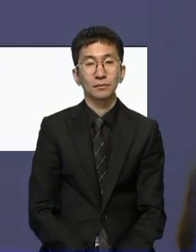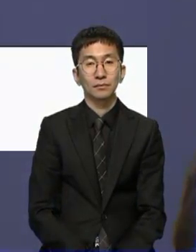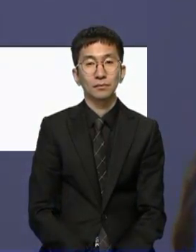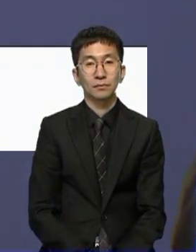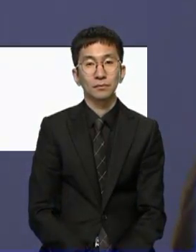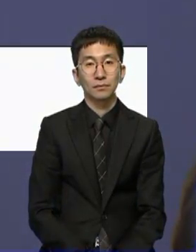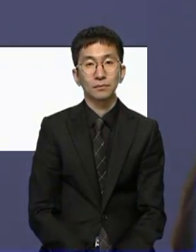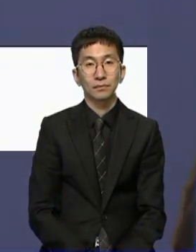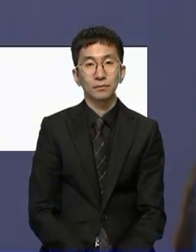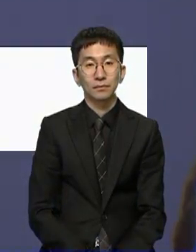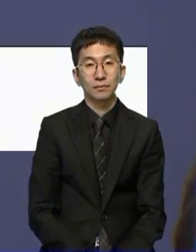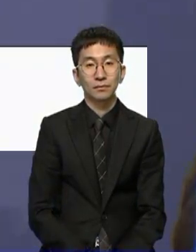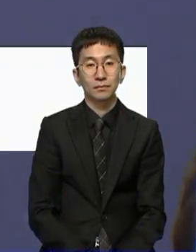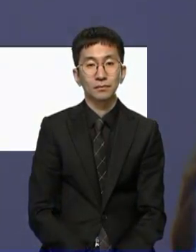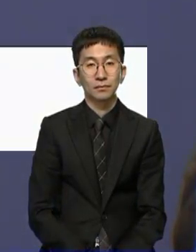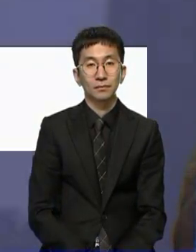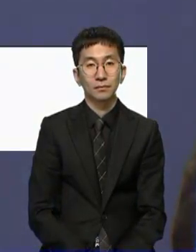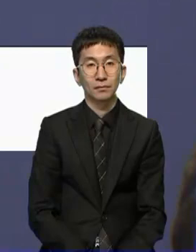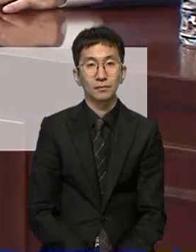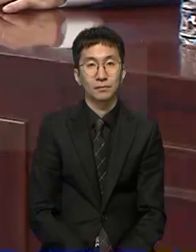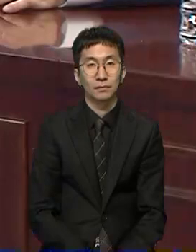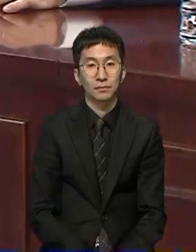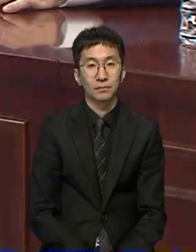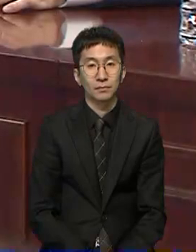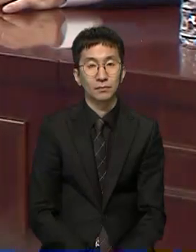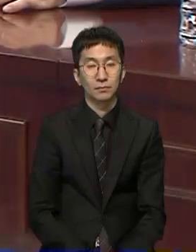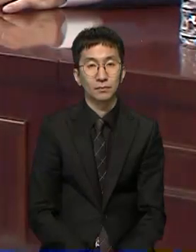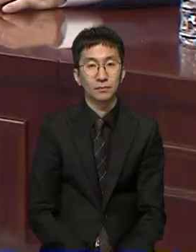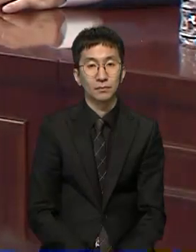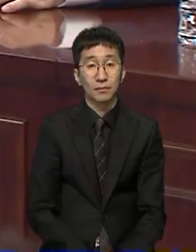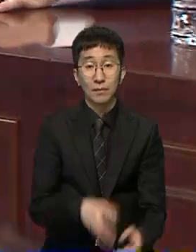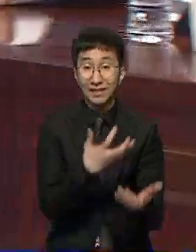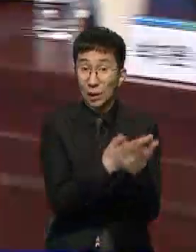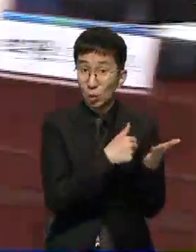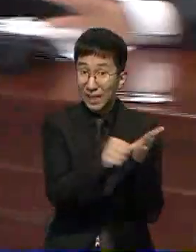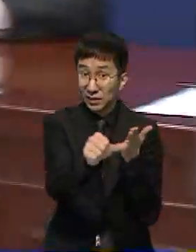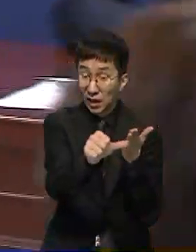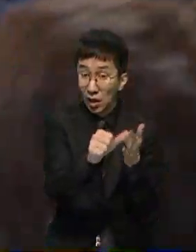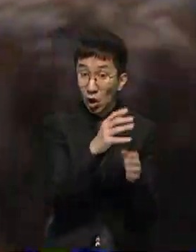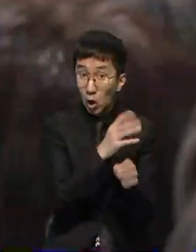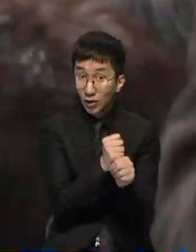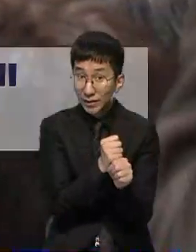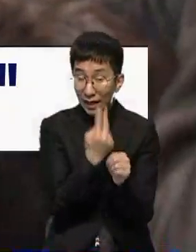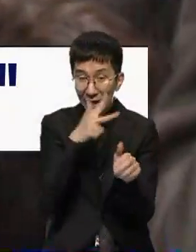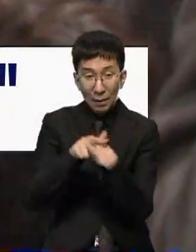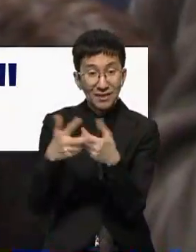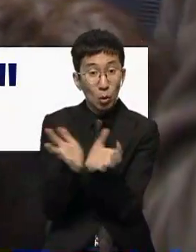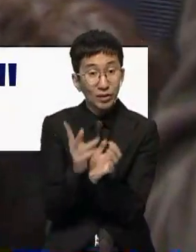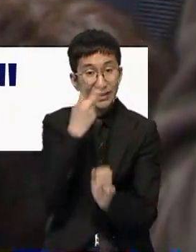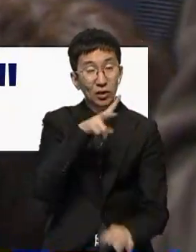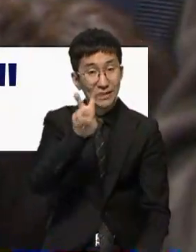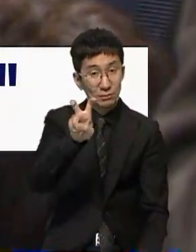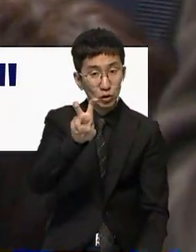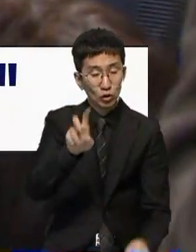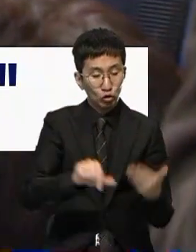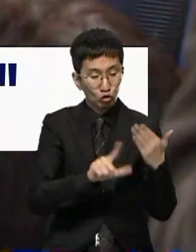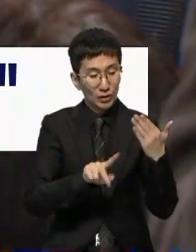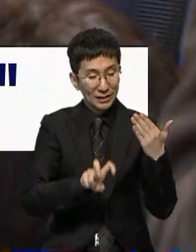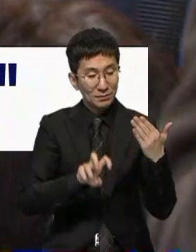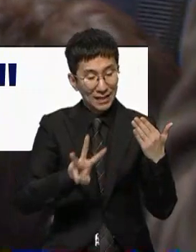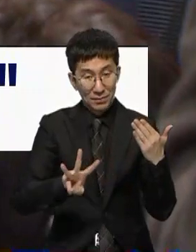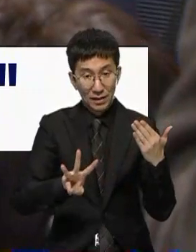전혀 사실이 아닙니다. 자료 삭제 시점을 감사원은 2020년 9월